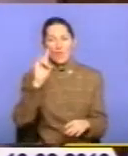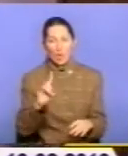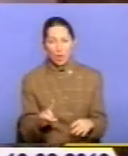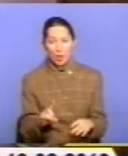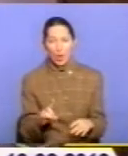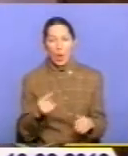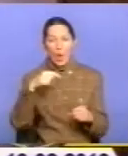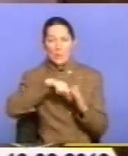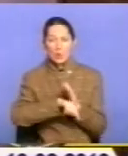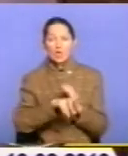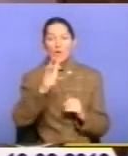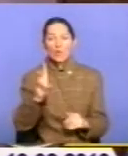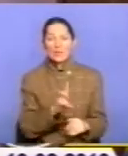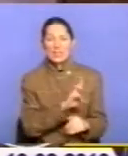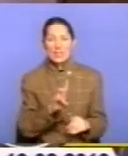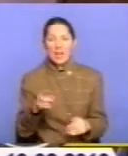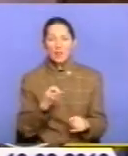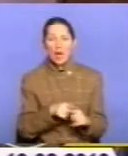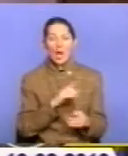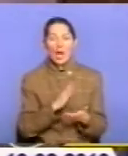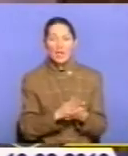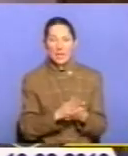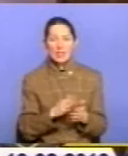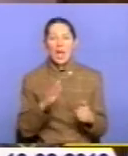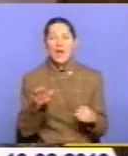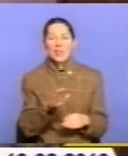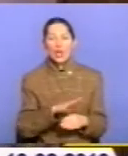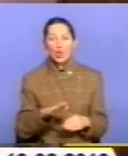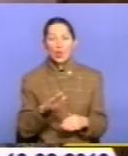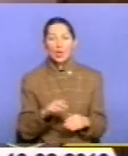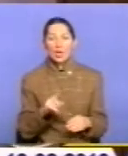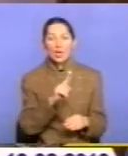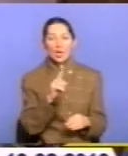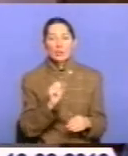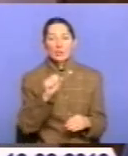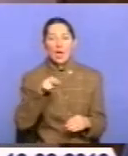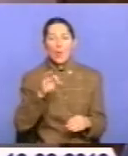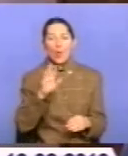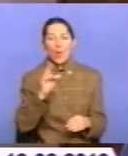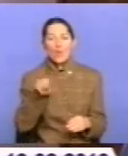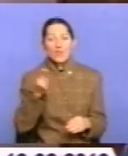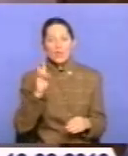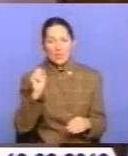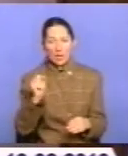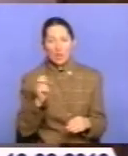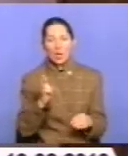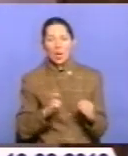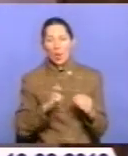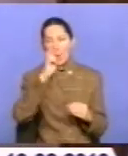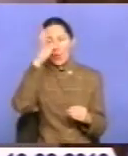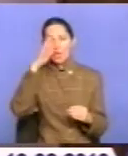у церкву, яка знаходиться на території заповіднику, так званої Божої гори, викрав звідти